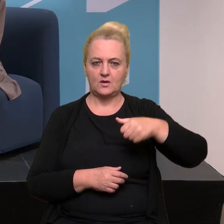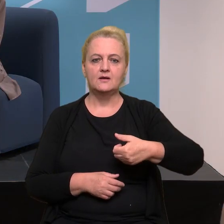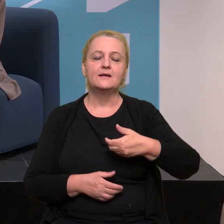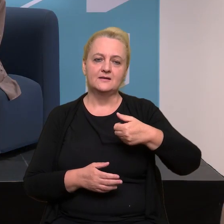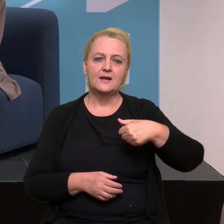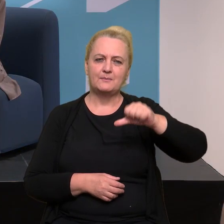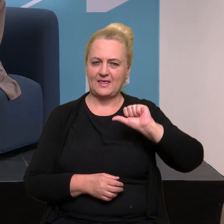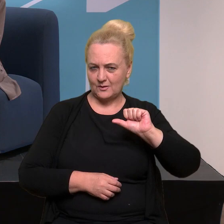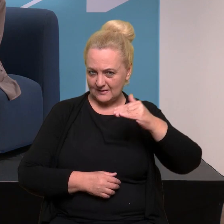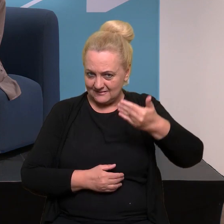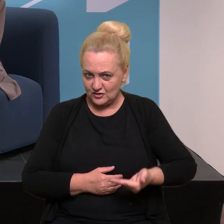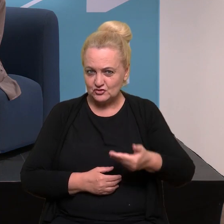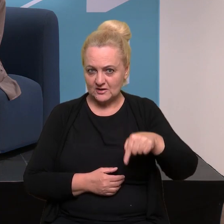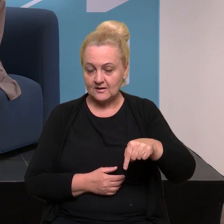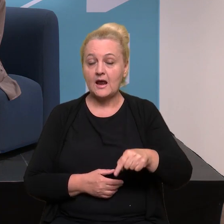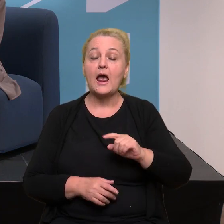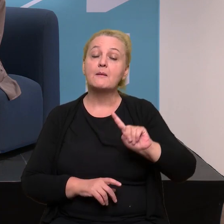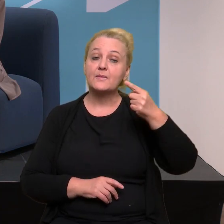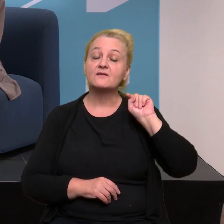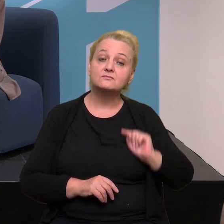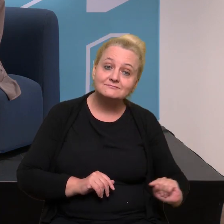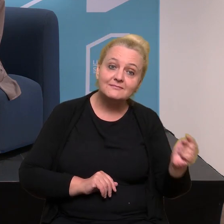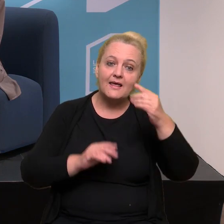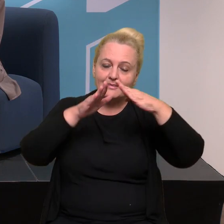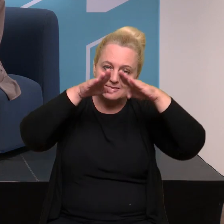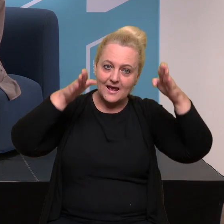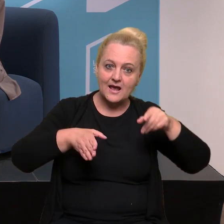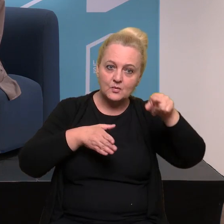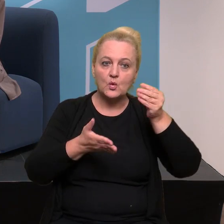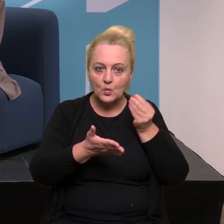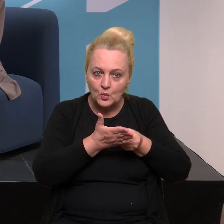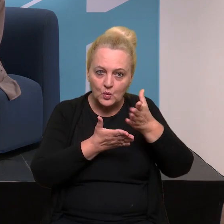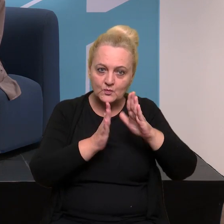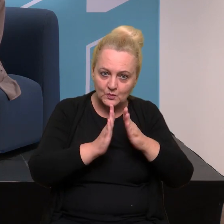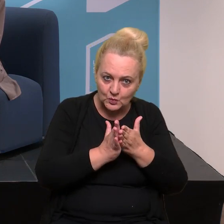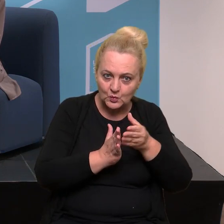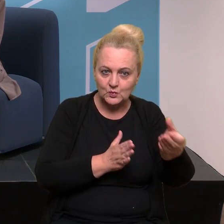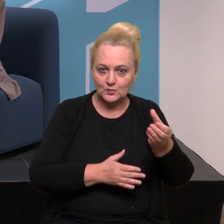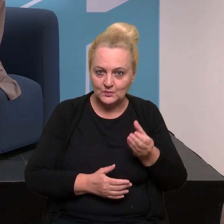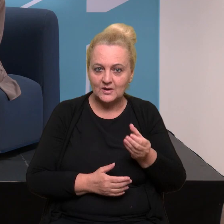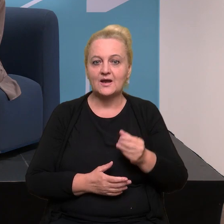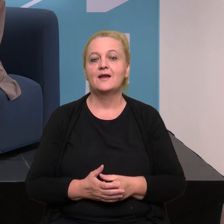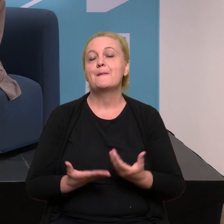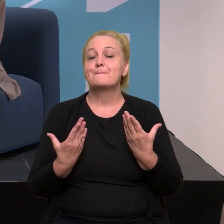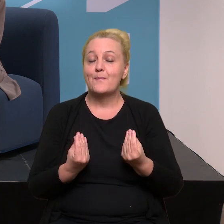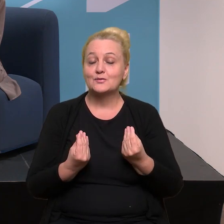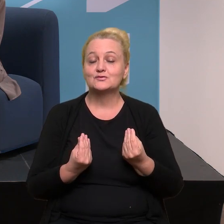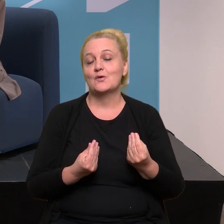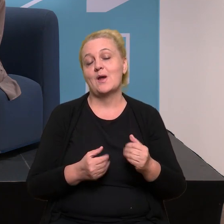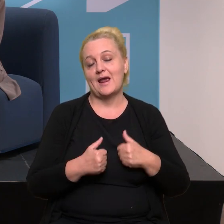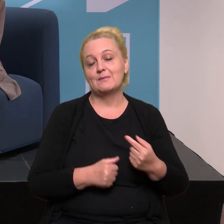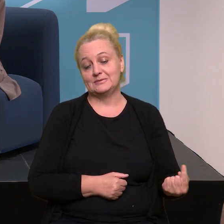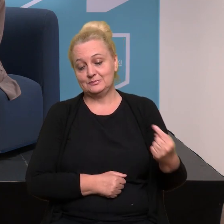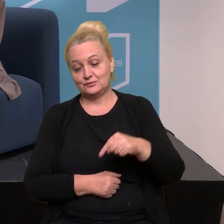Ale najpierw jeszcze trzeba się udać do namiotu, gdzie są targi książki, zakupić książkę, egzemplarz, po to, żeby